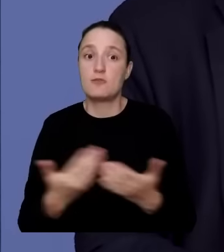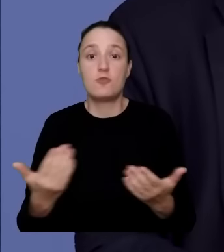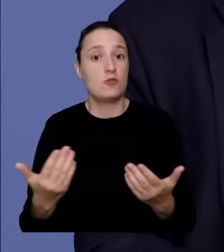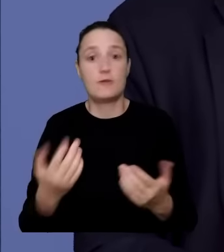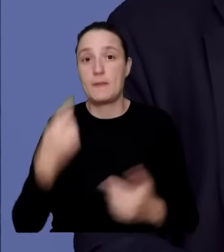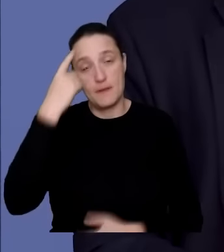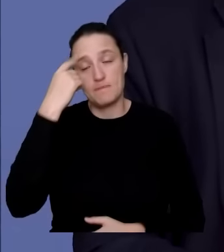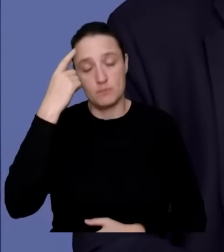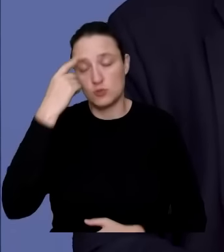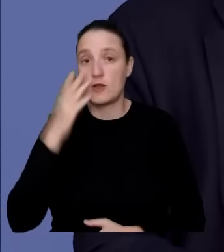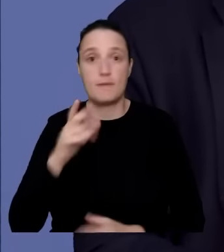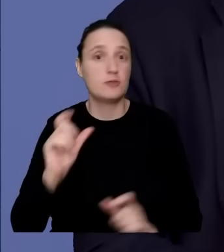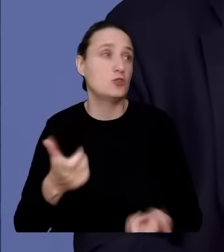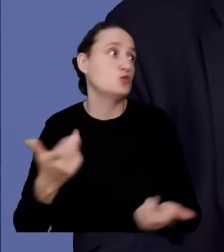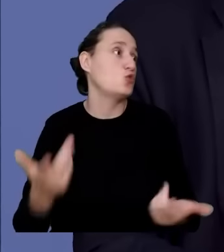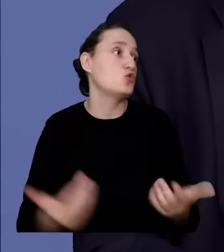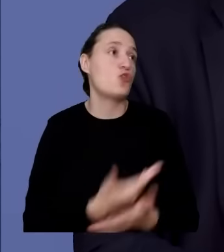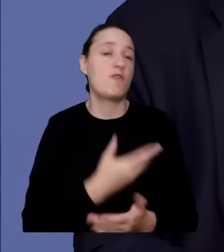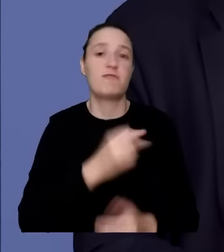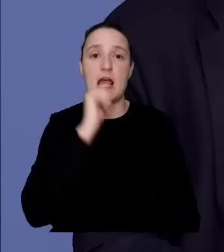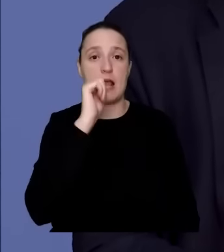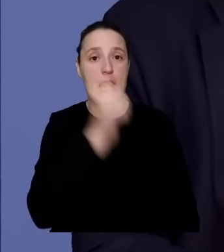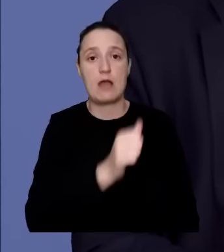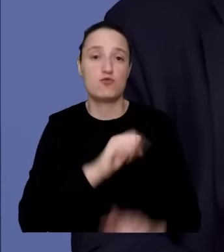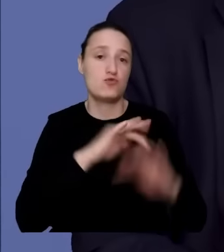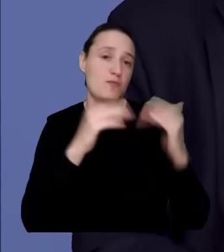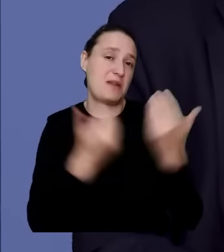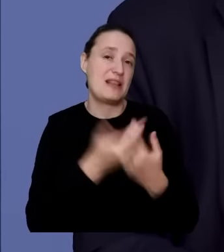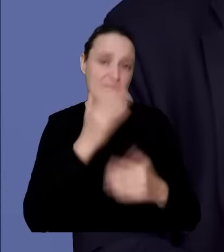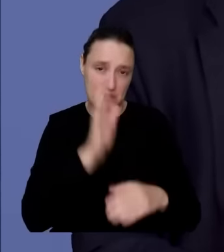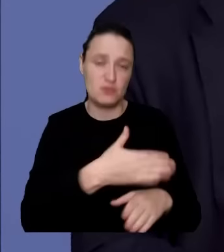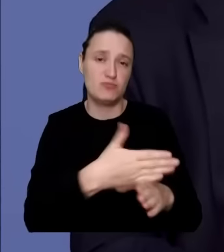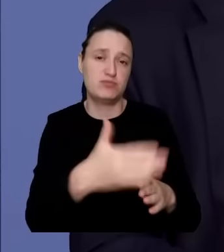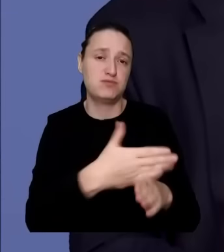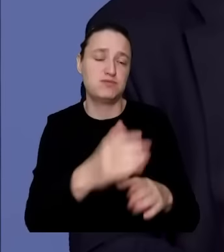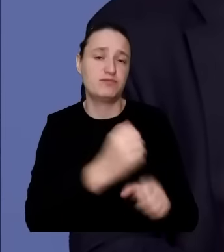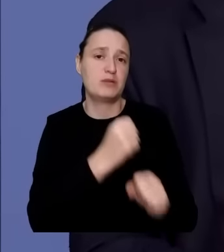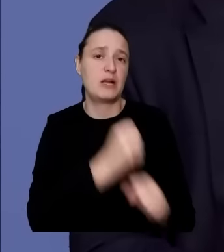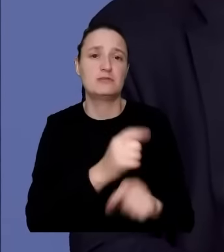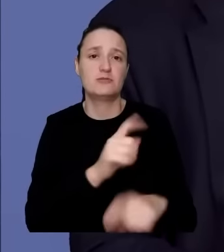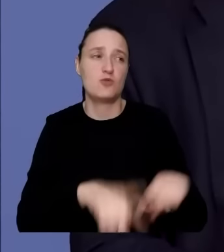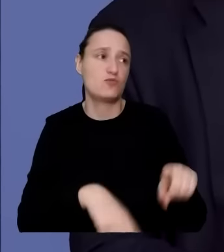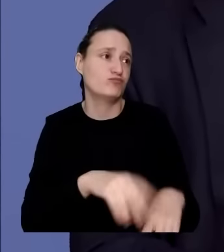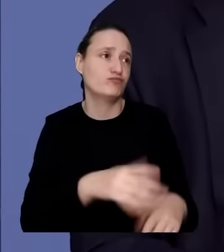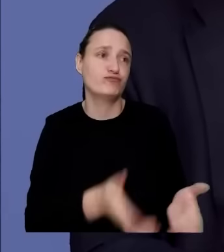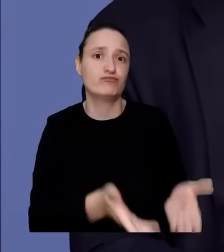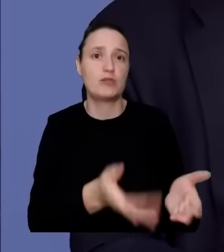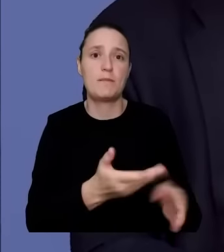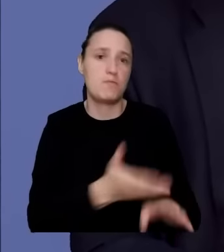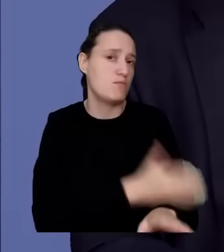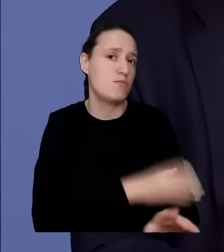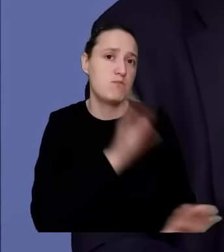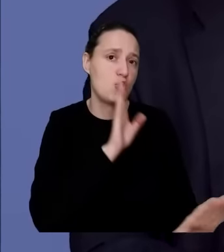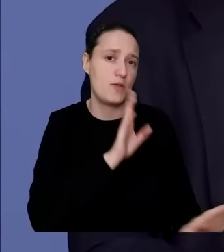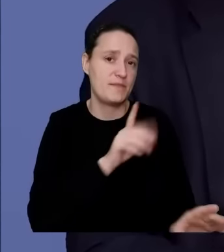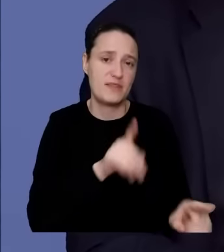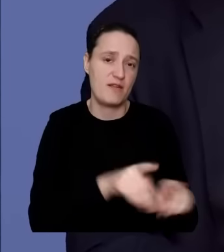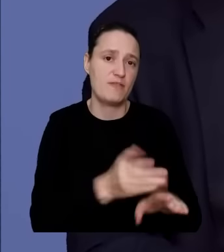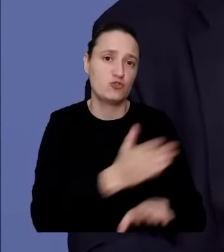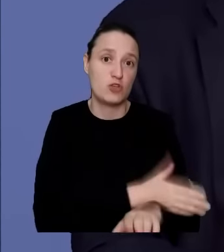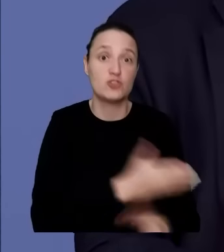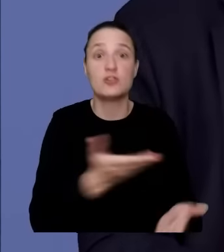nadzwyczajnego jak kontynuacji tego o czym była mowa więc zielony ład A co najgorsze A co najgorsze i Ursula vl dała